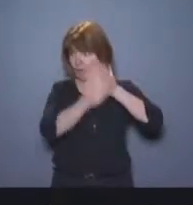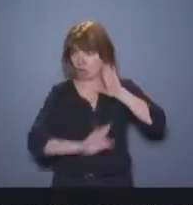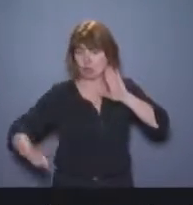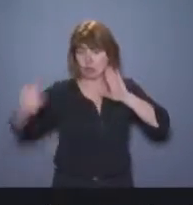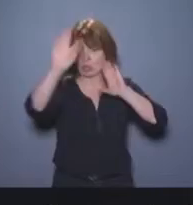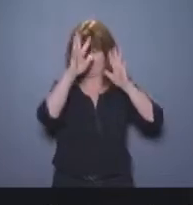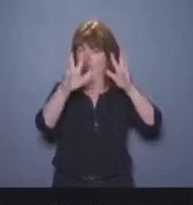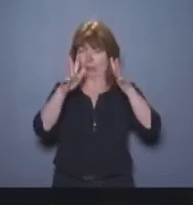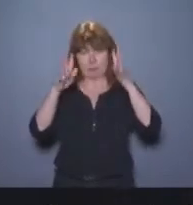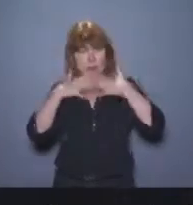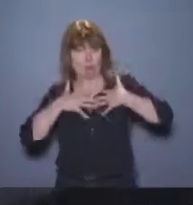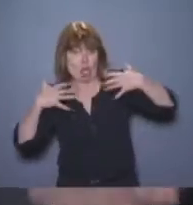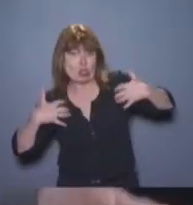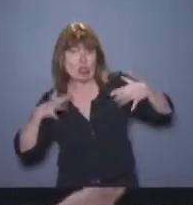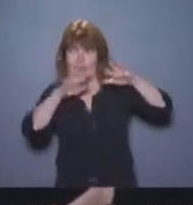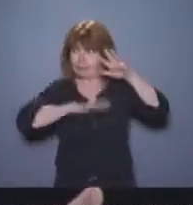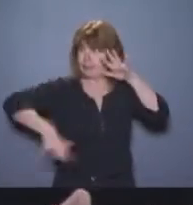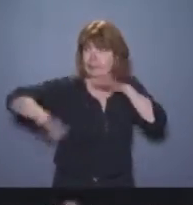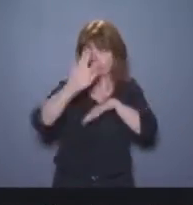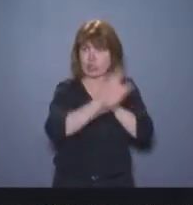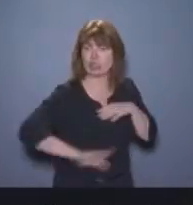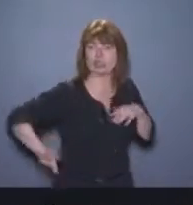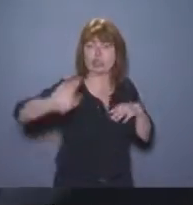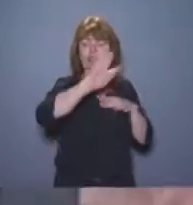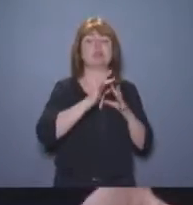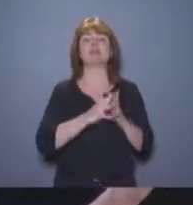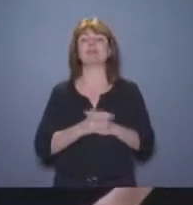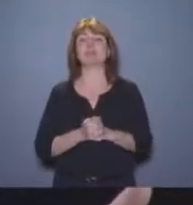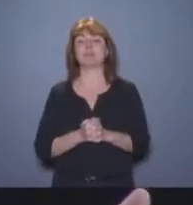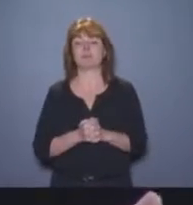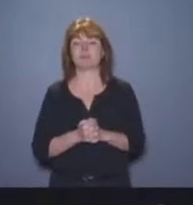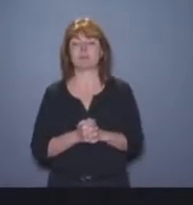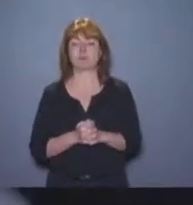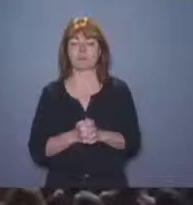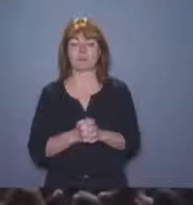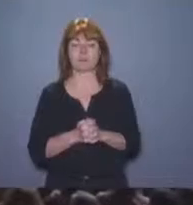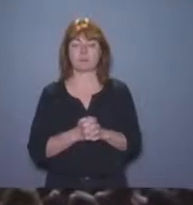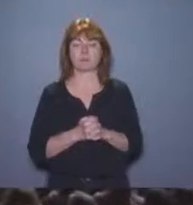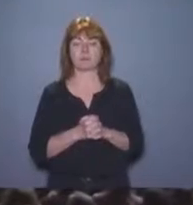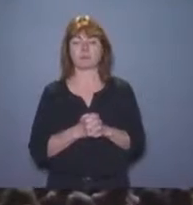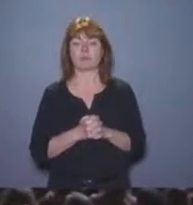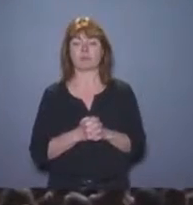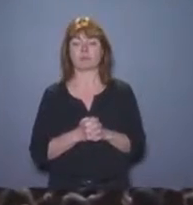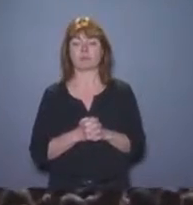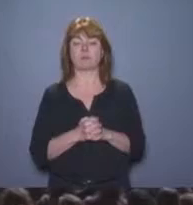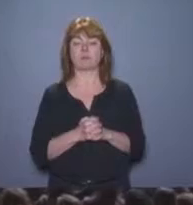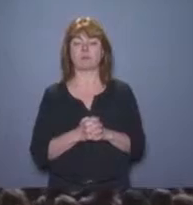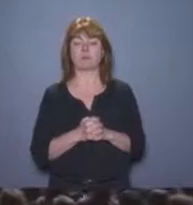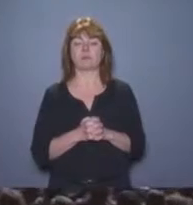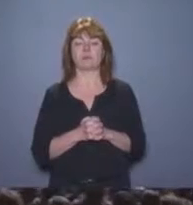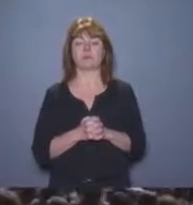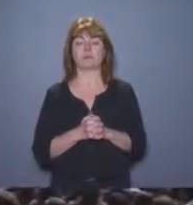une entreprise, c'est un peuple, c'est une culture, c'est une science.